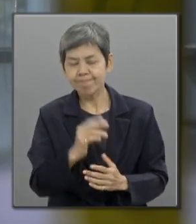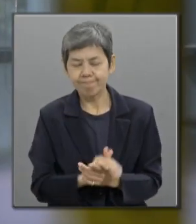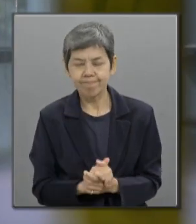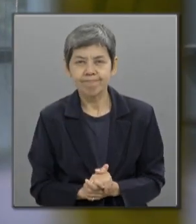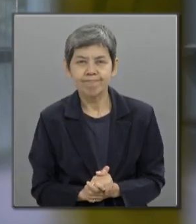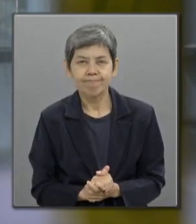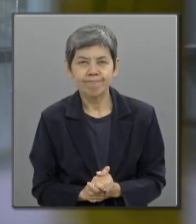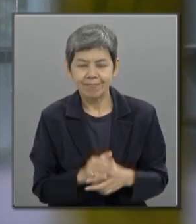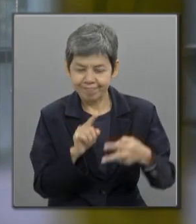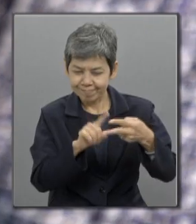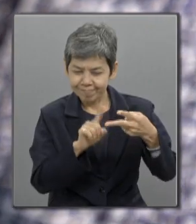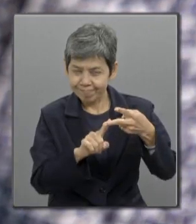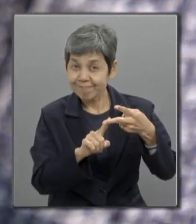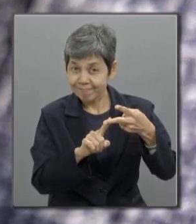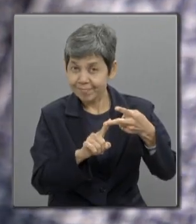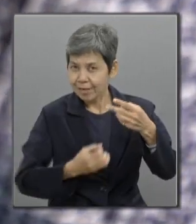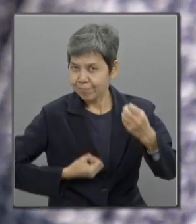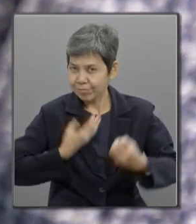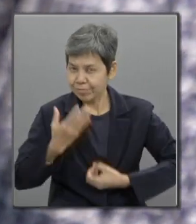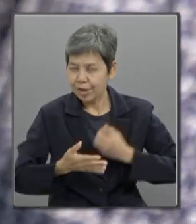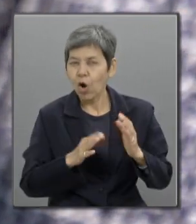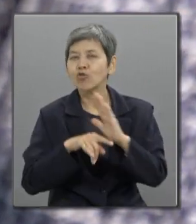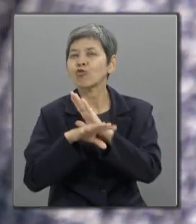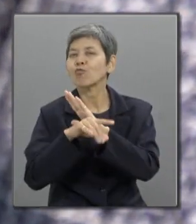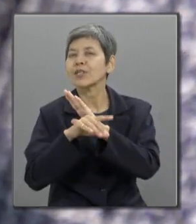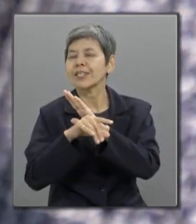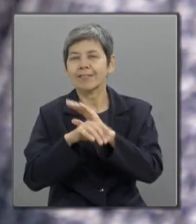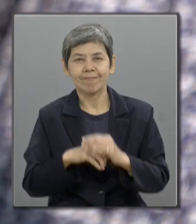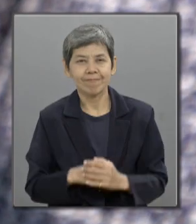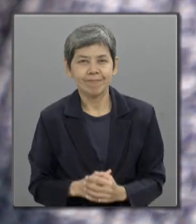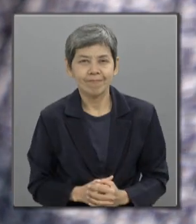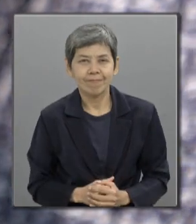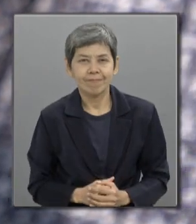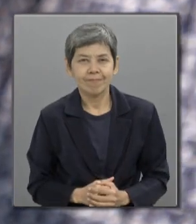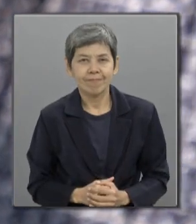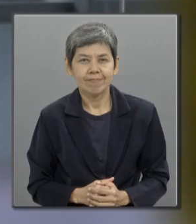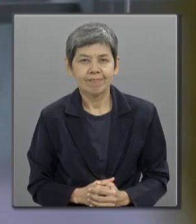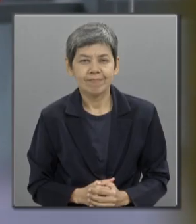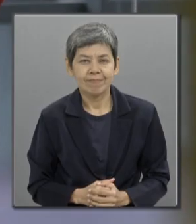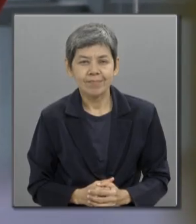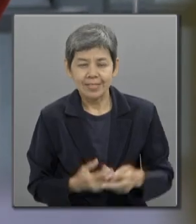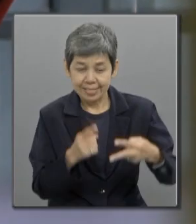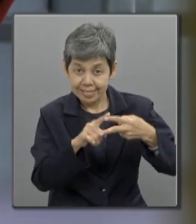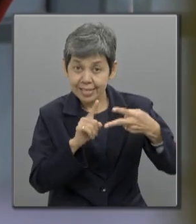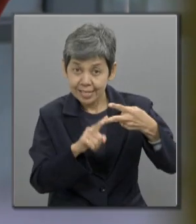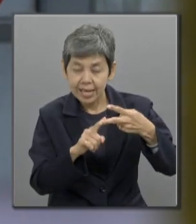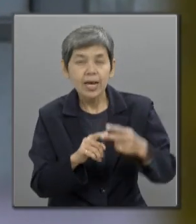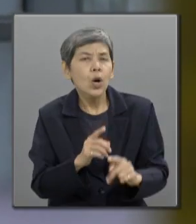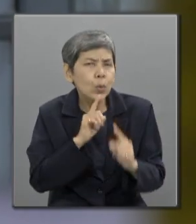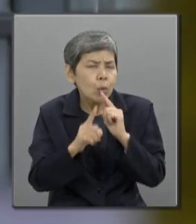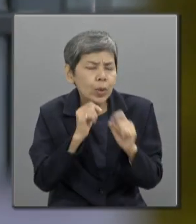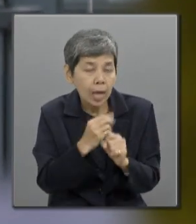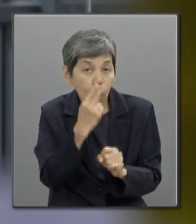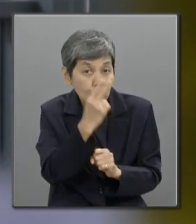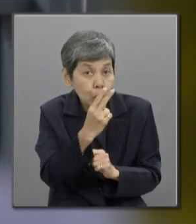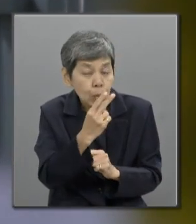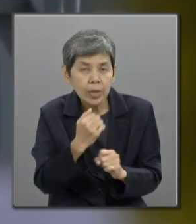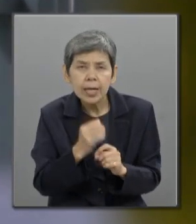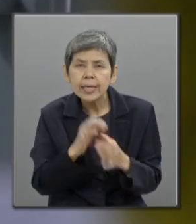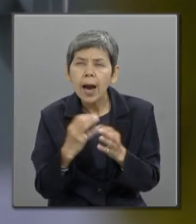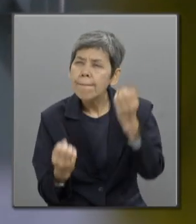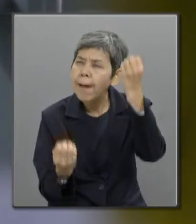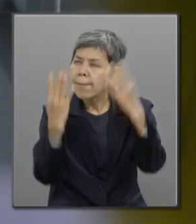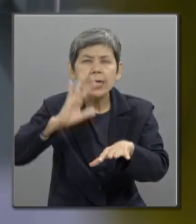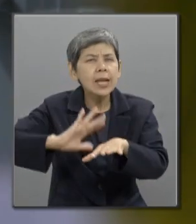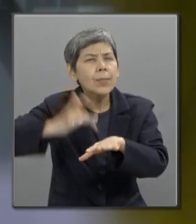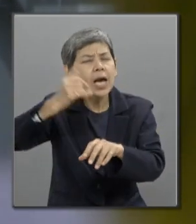คุณอนุชิตและคุณวิลาวันจากจังหวัดชลบุรีกันค่ะคุณอนุชิตและคุณวิลาวันคะพอได้ดูรายการอ่านป่ากับหม